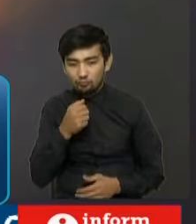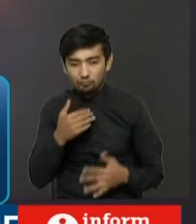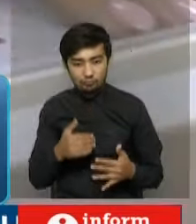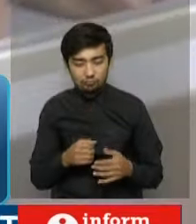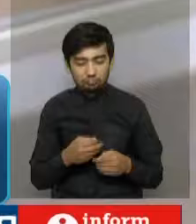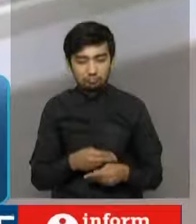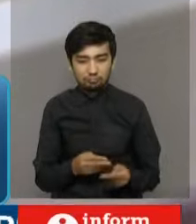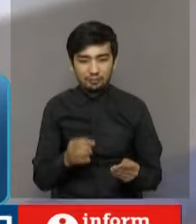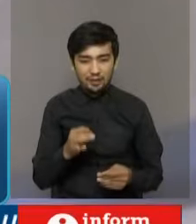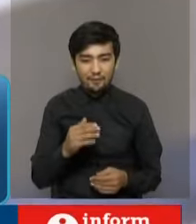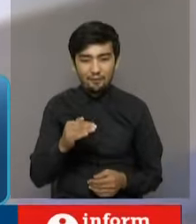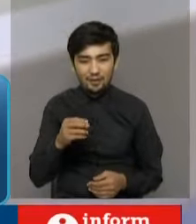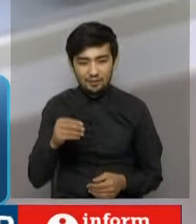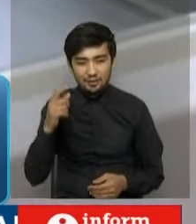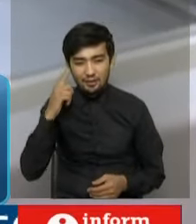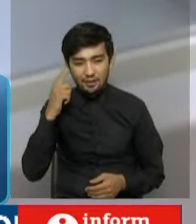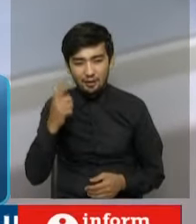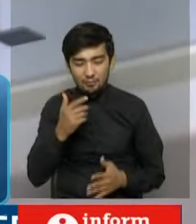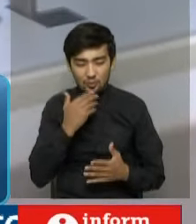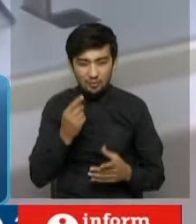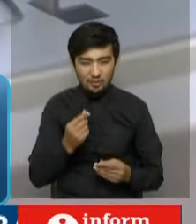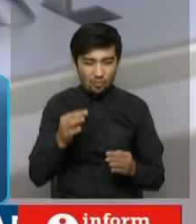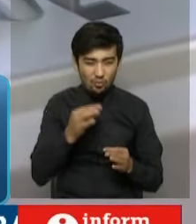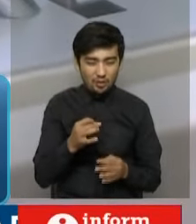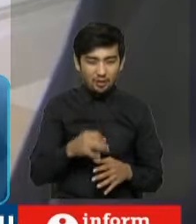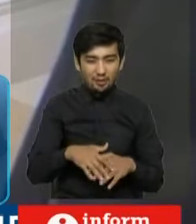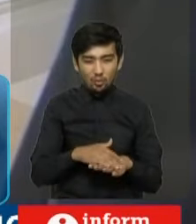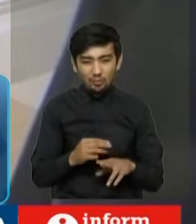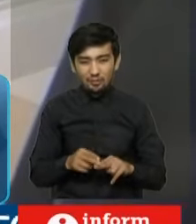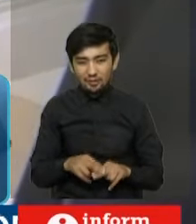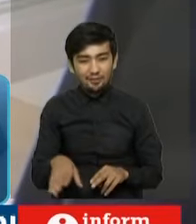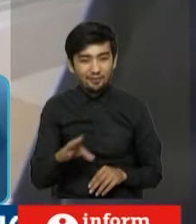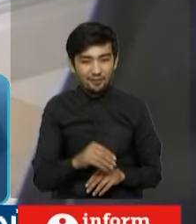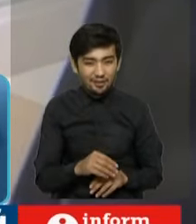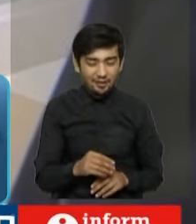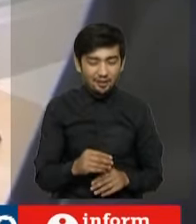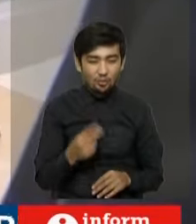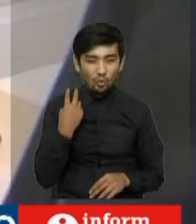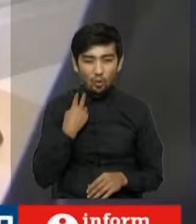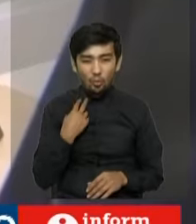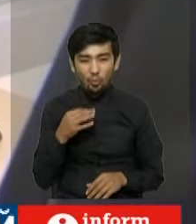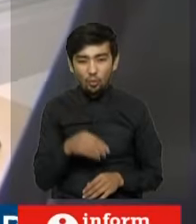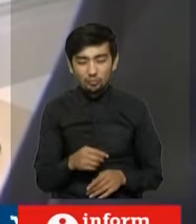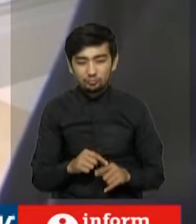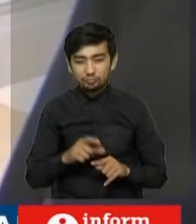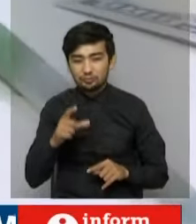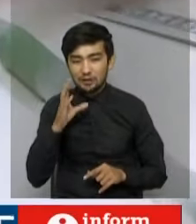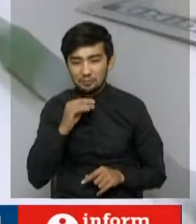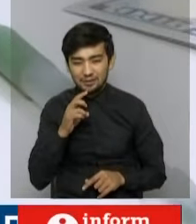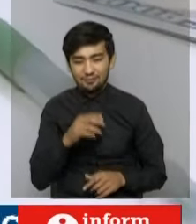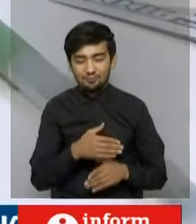без повышения финансовой грамотности и благосостояния населения эти меры выбраться из долговой ямы казахстанцам